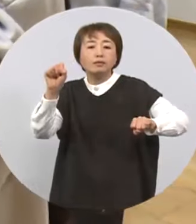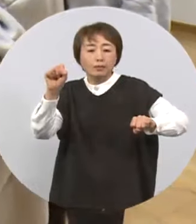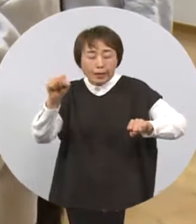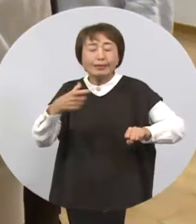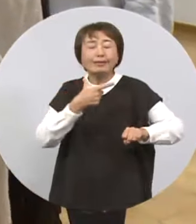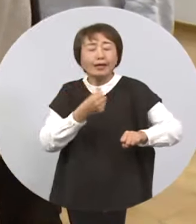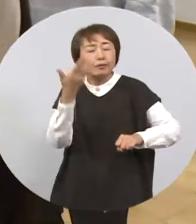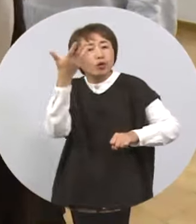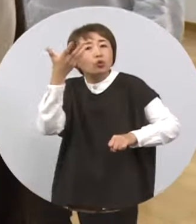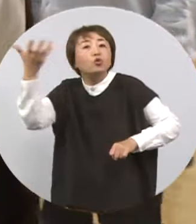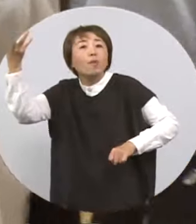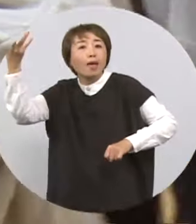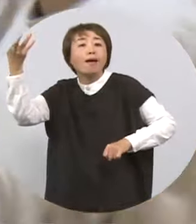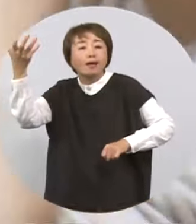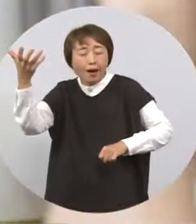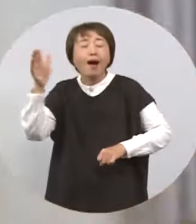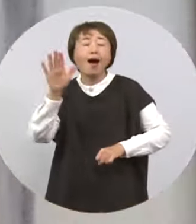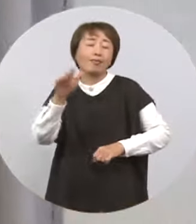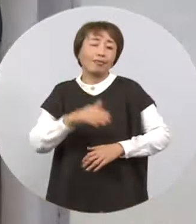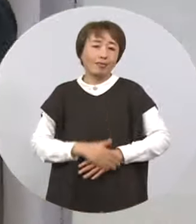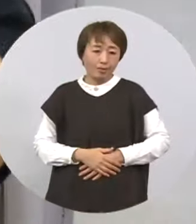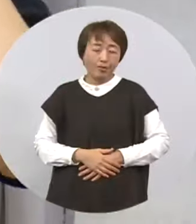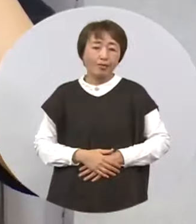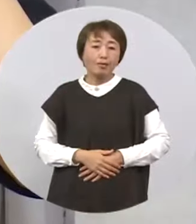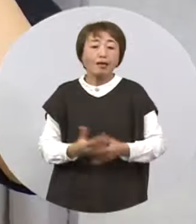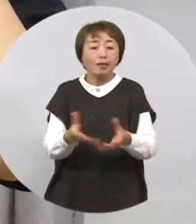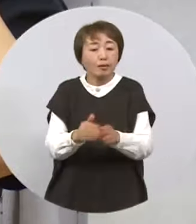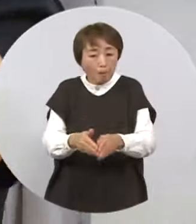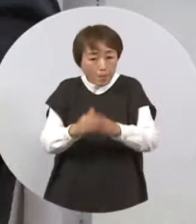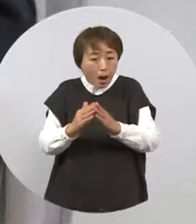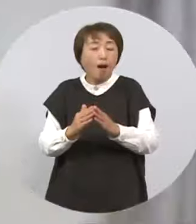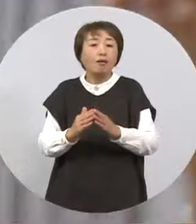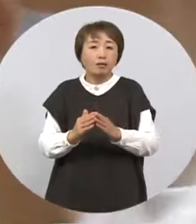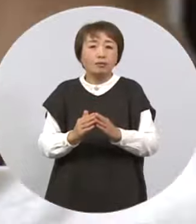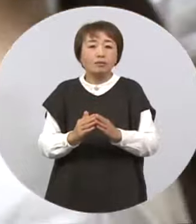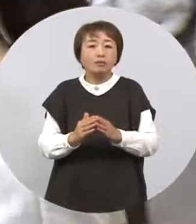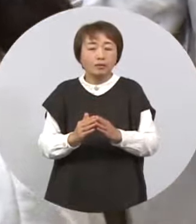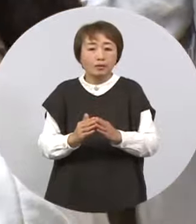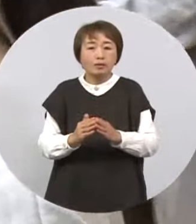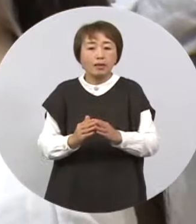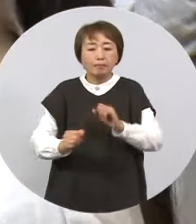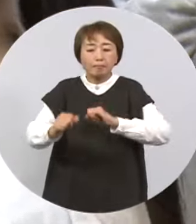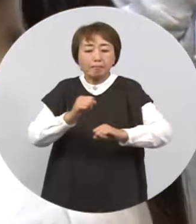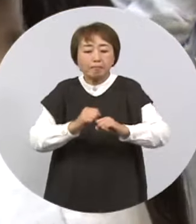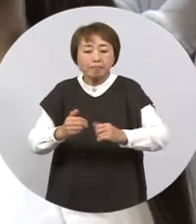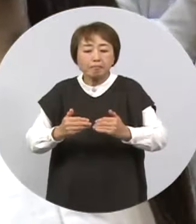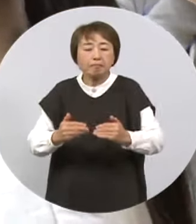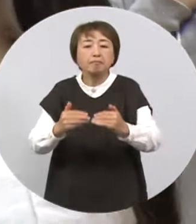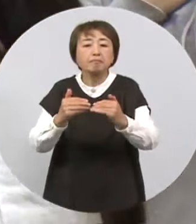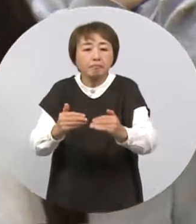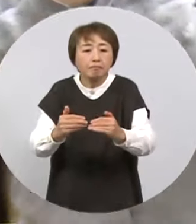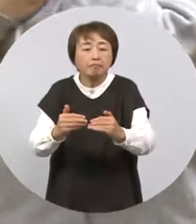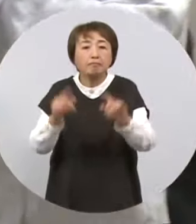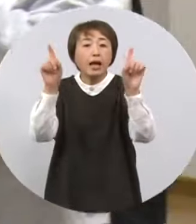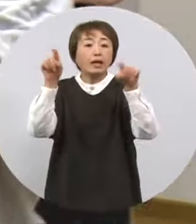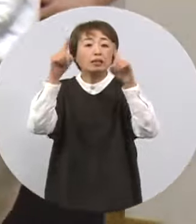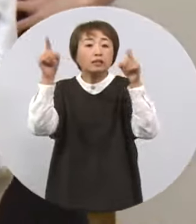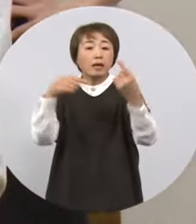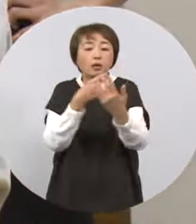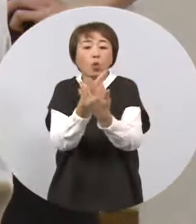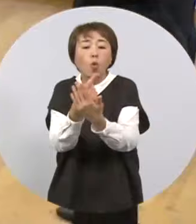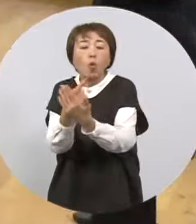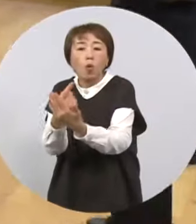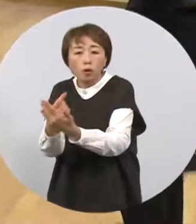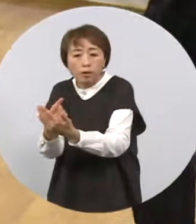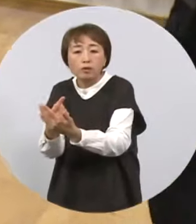か伸び出すために作ったんですけど、やっぱりやっていくうちに地域のいろんなイベントに参加したりとか、高校